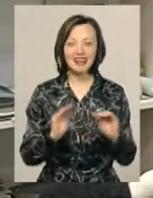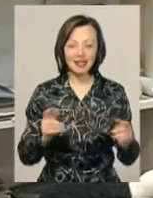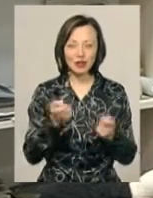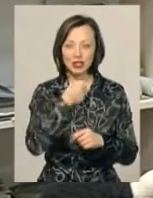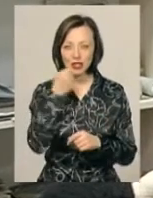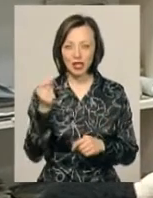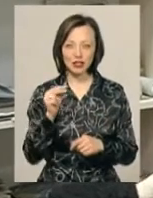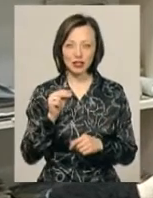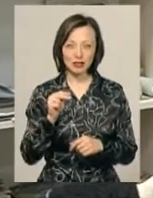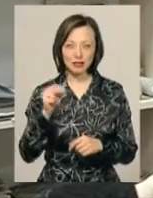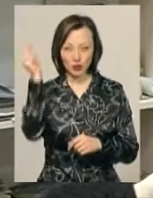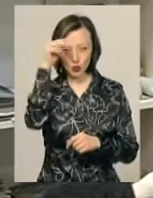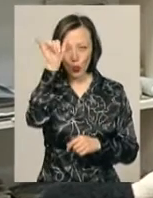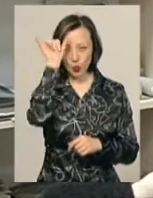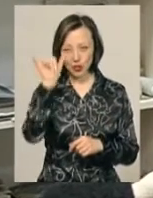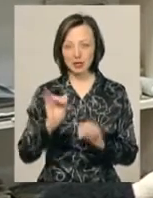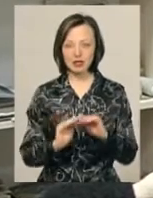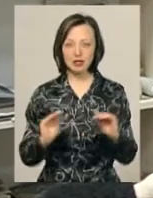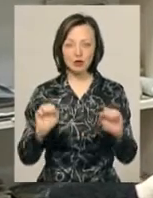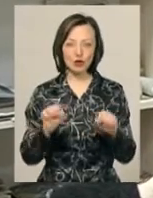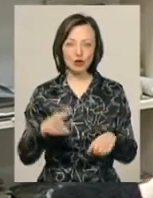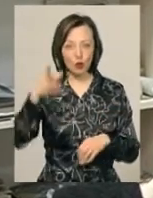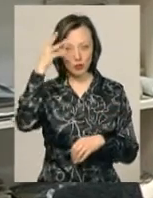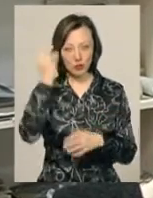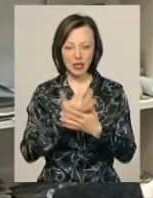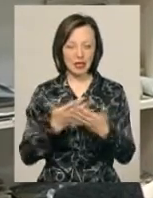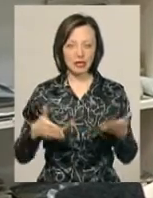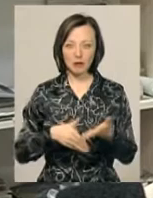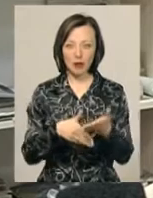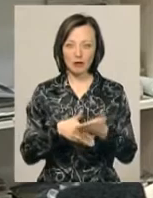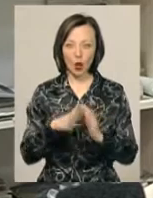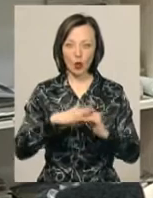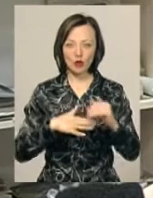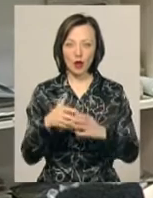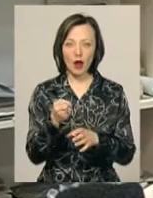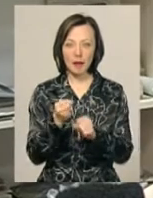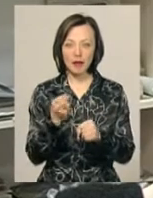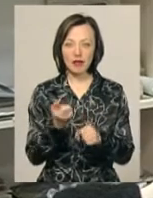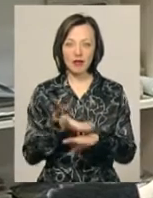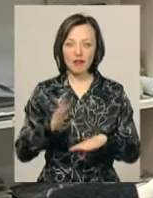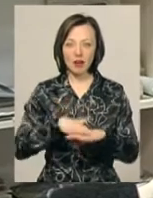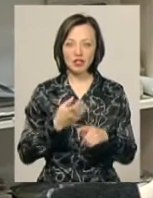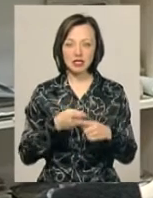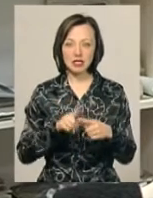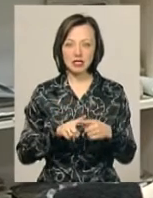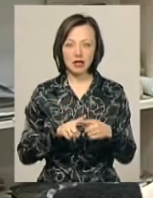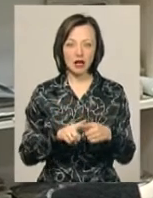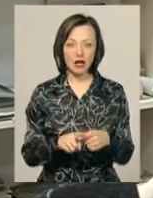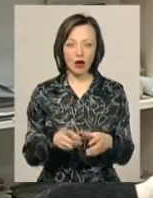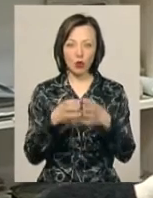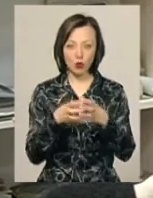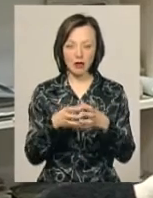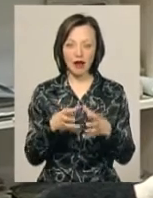вже учні училища. Вони можуть освоїти різні методи ручного ліплення. Один з найважчих – це ліплення з цілого куска